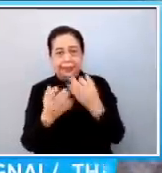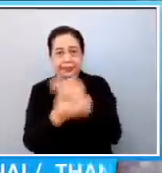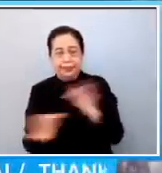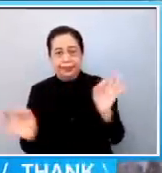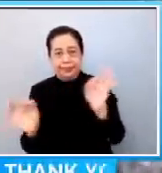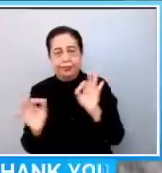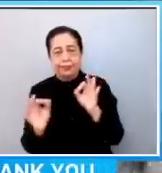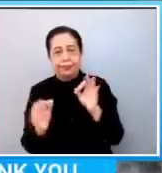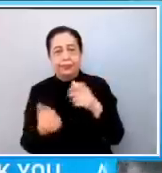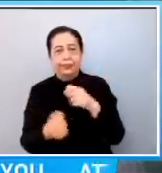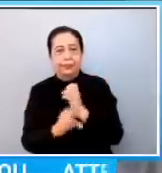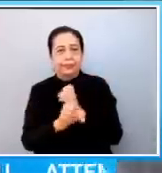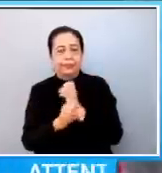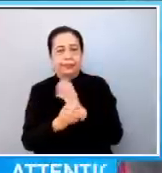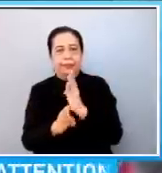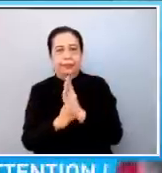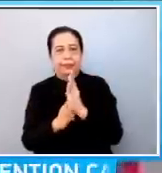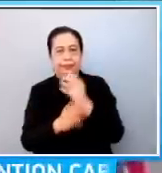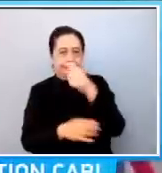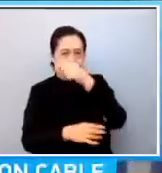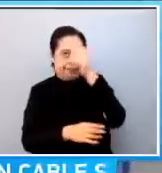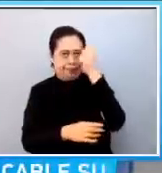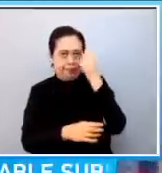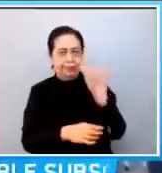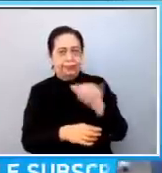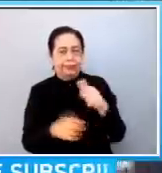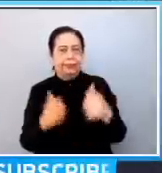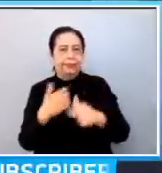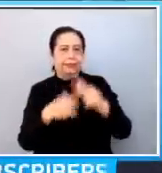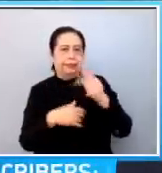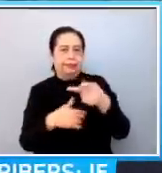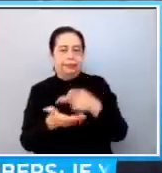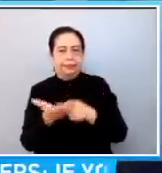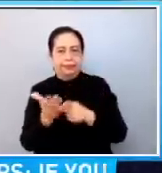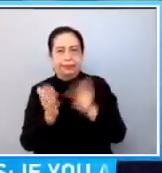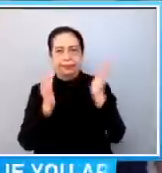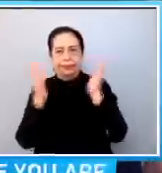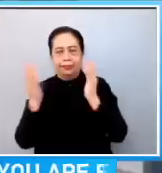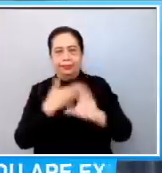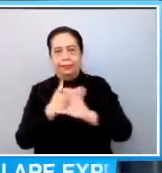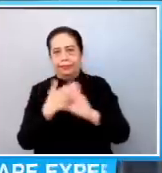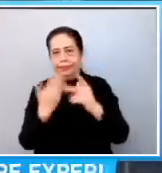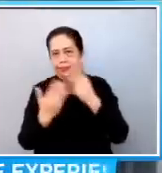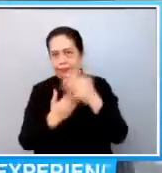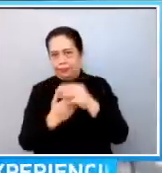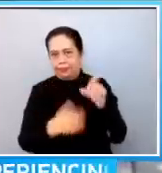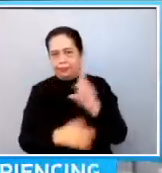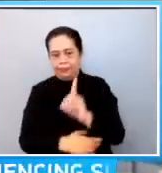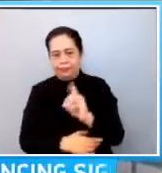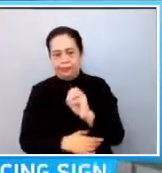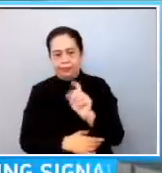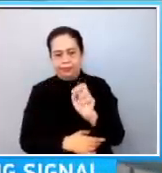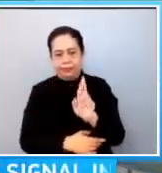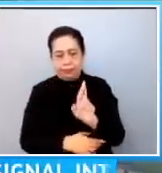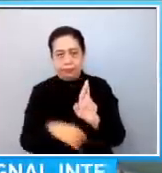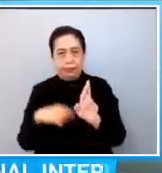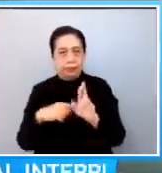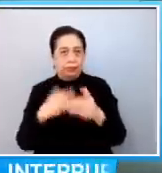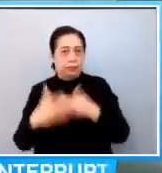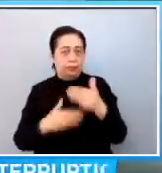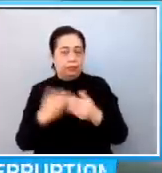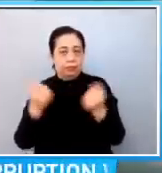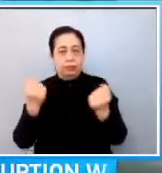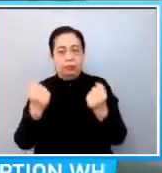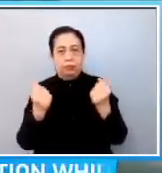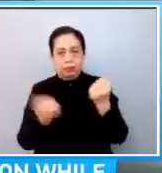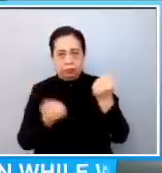Busway Carousel noong Abril sa ilalim ng ikatlong phase ng service contracting program ng DOTR. Dito, ang operators at drivers na